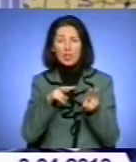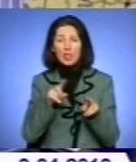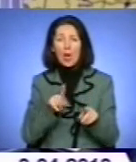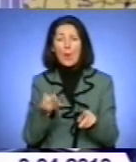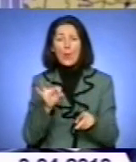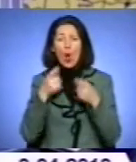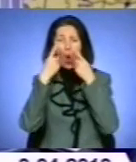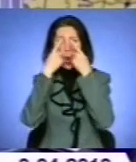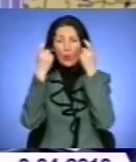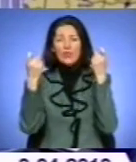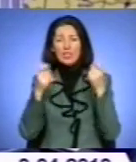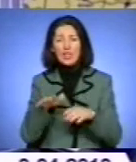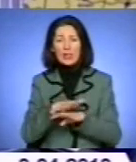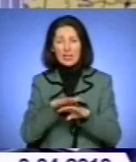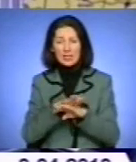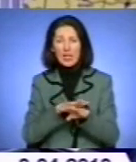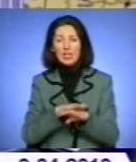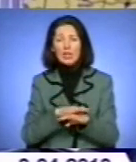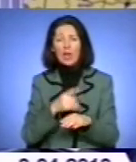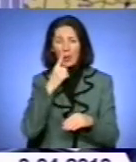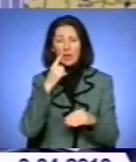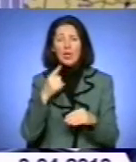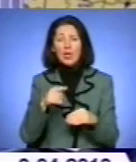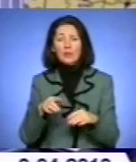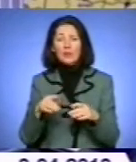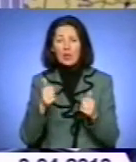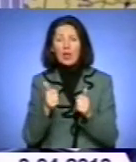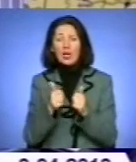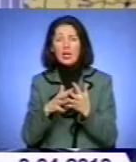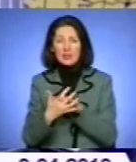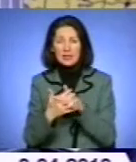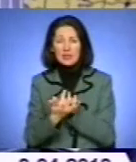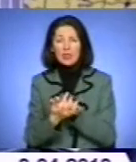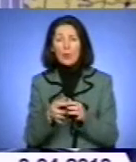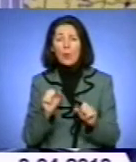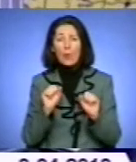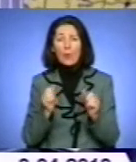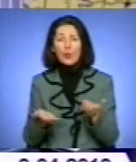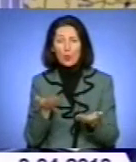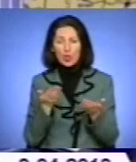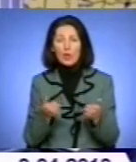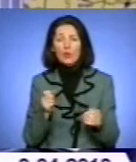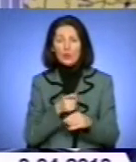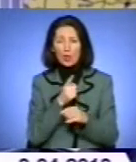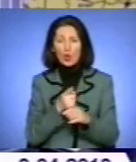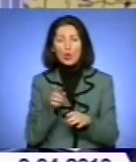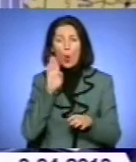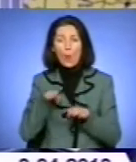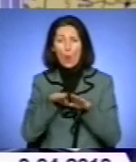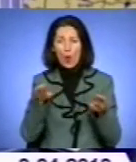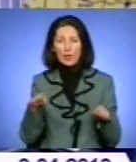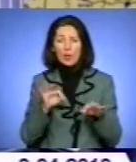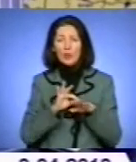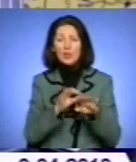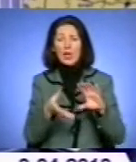оповіщення населення і населених прирічкових сіл про можливу загрозу повені. Провівши аналіз, можна сказати, що можливих заторів, які